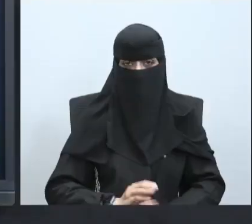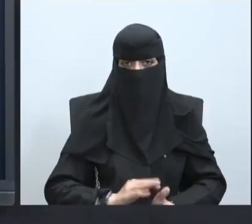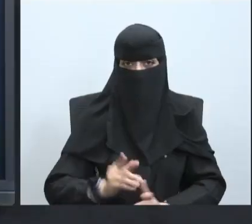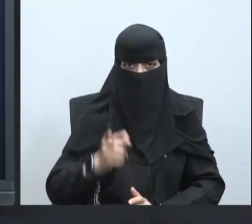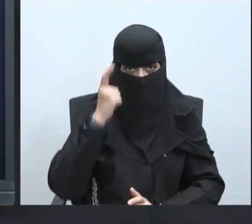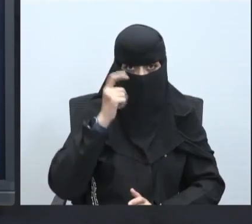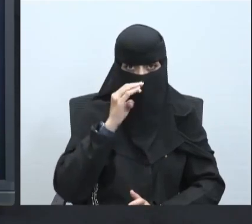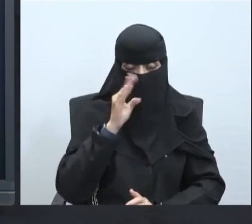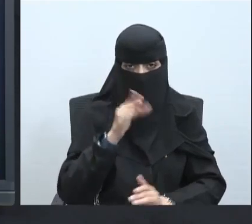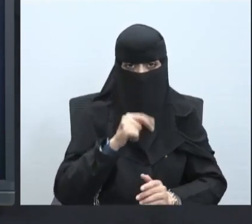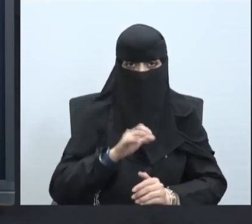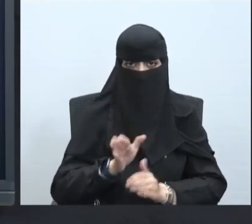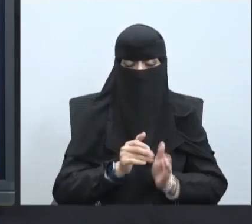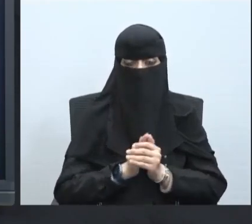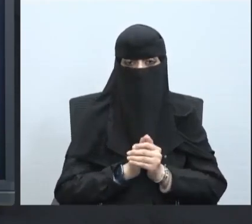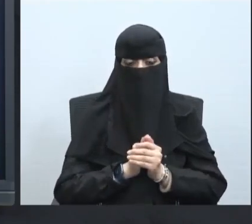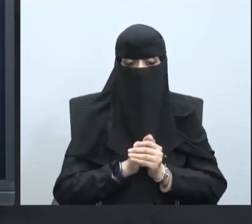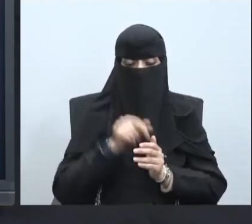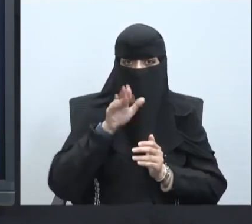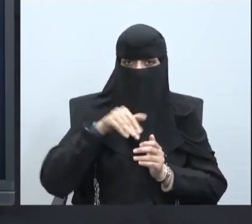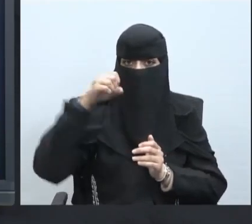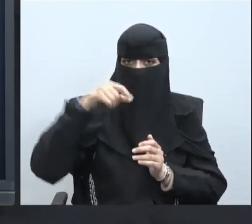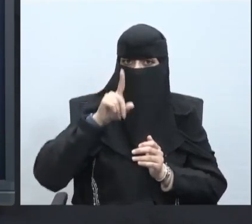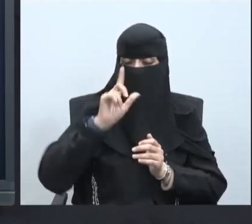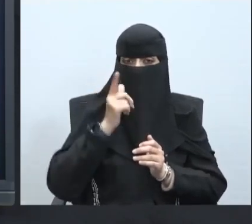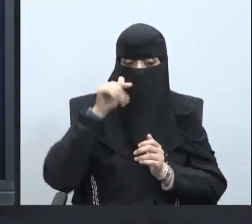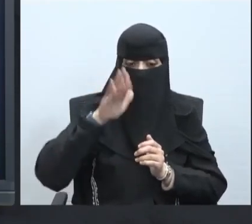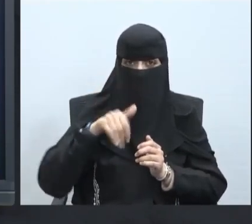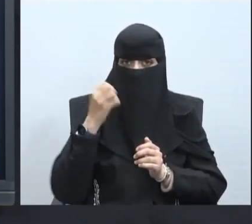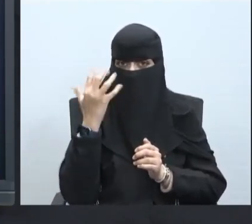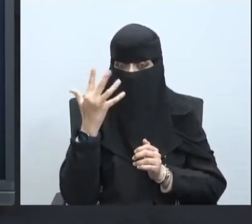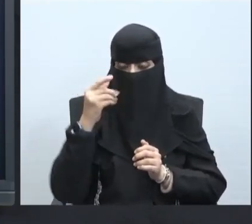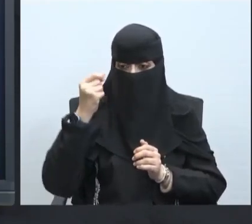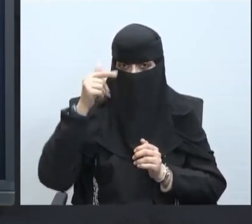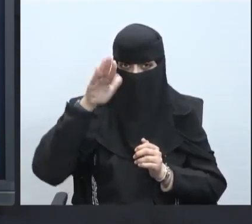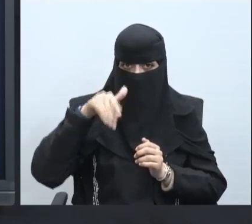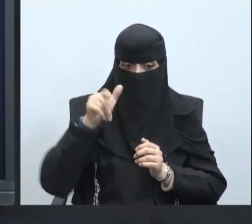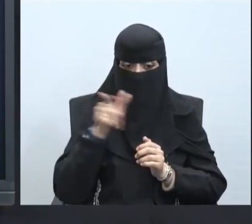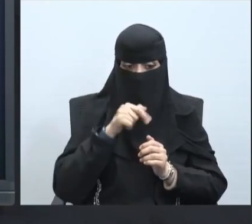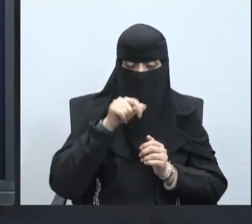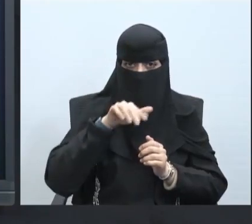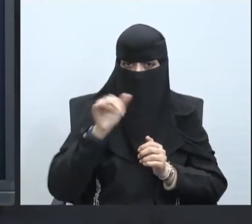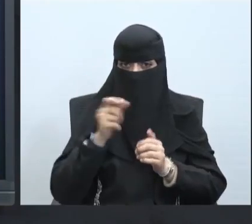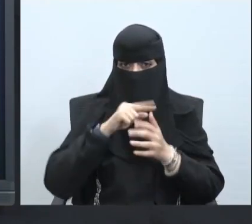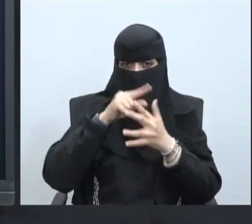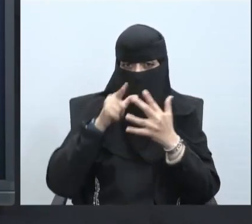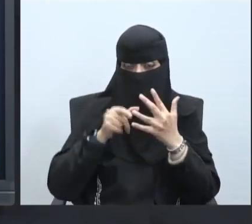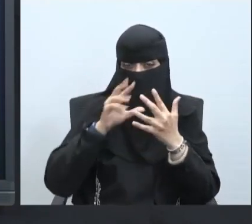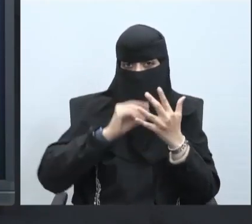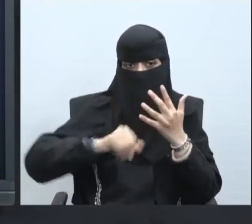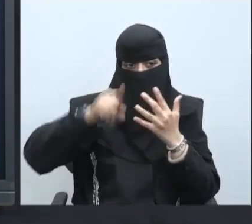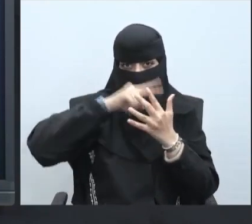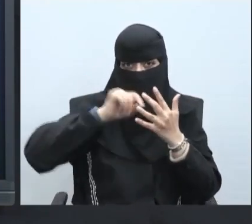هاي مبدعين صوت الاجابه بارك الله فيكم اذا لدينا اوراق نقديه من الفئه نفسها